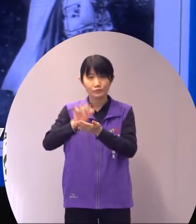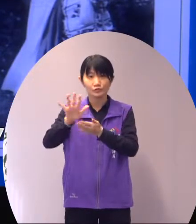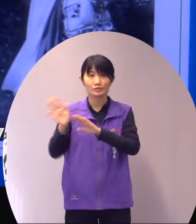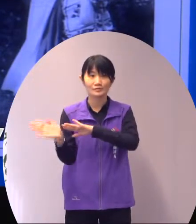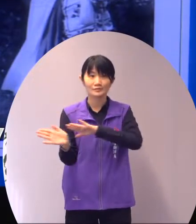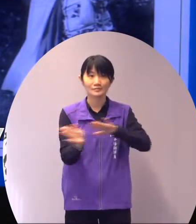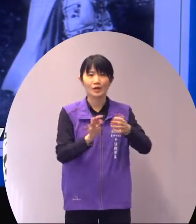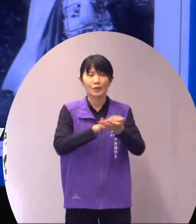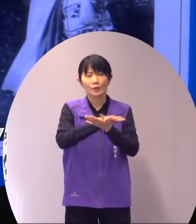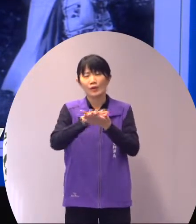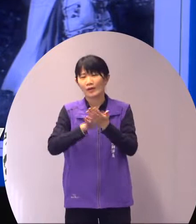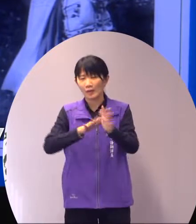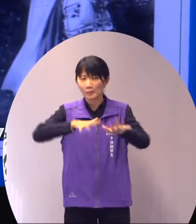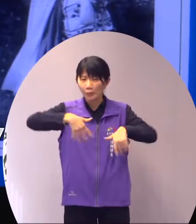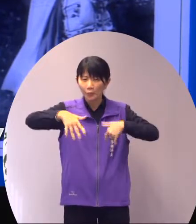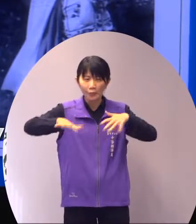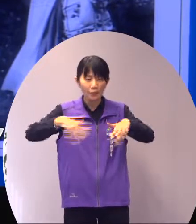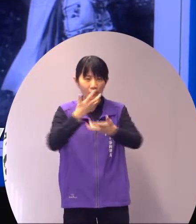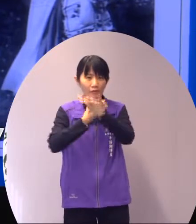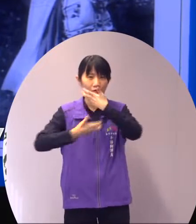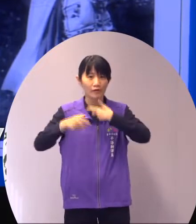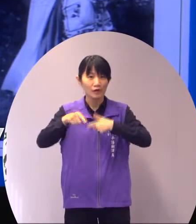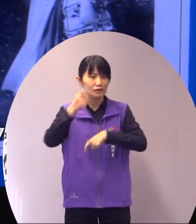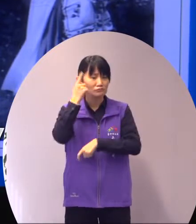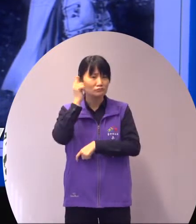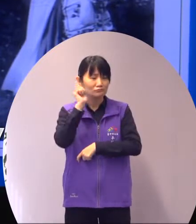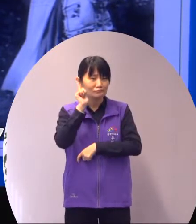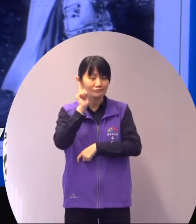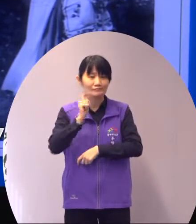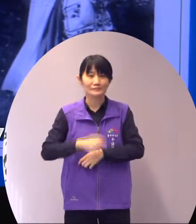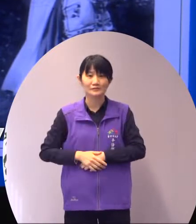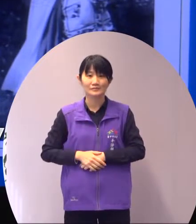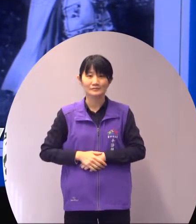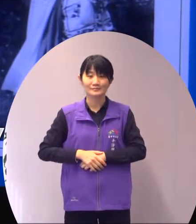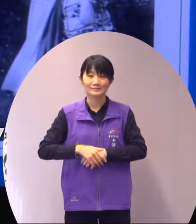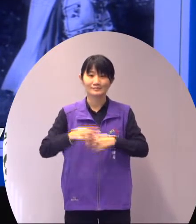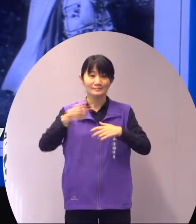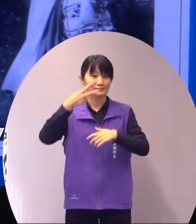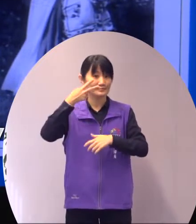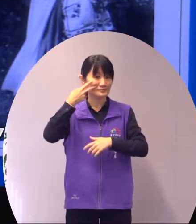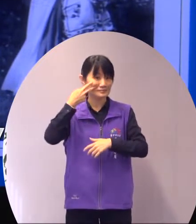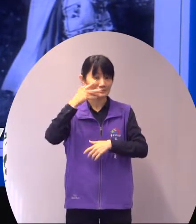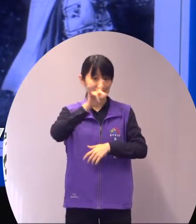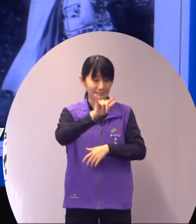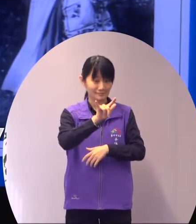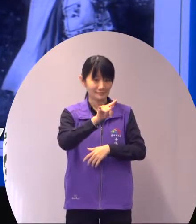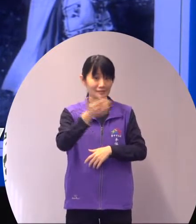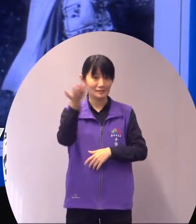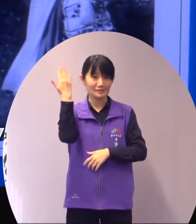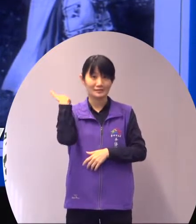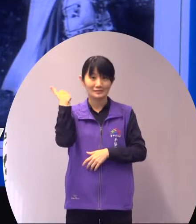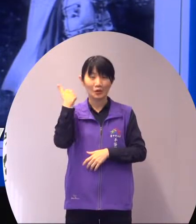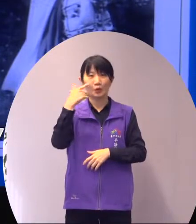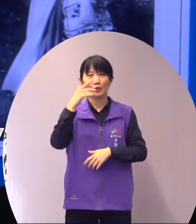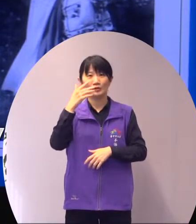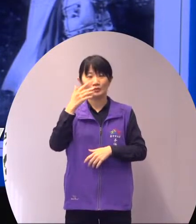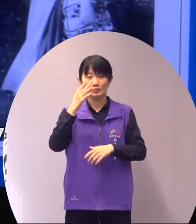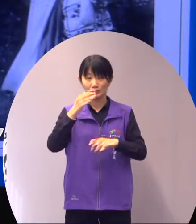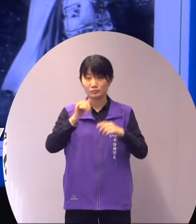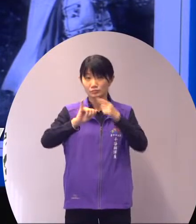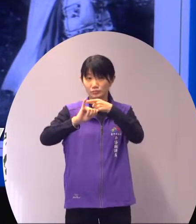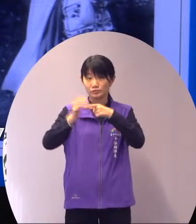乱弹戏，那乱弹戏的保存者是潘玉娇艺师。早期有乱弹娇的美名，